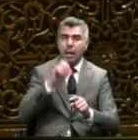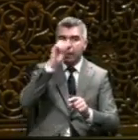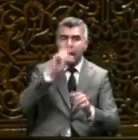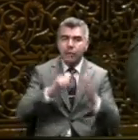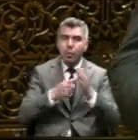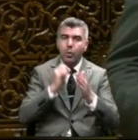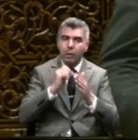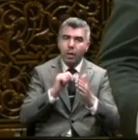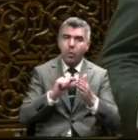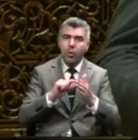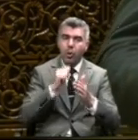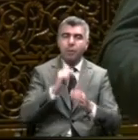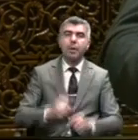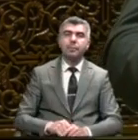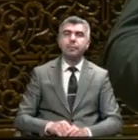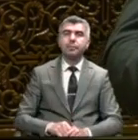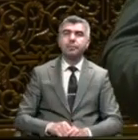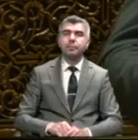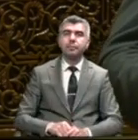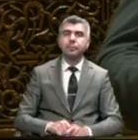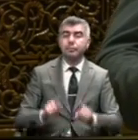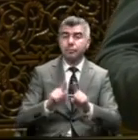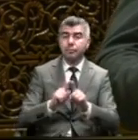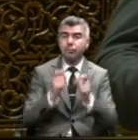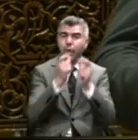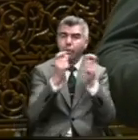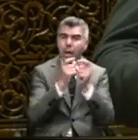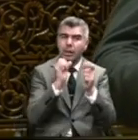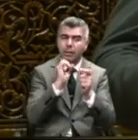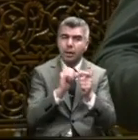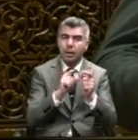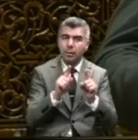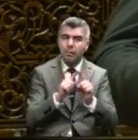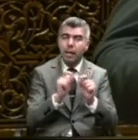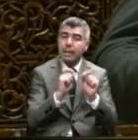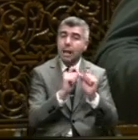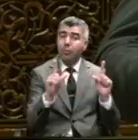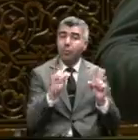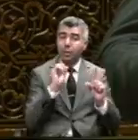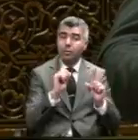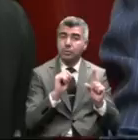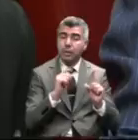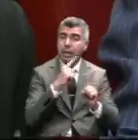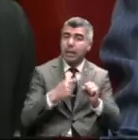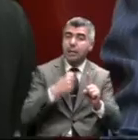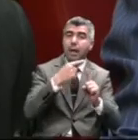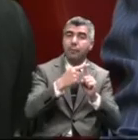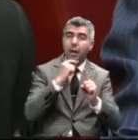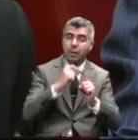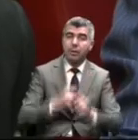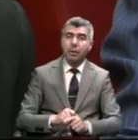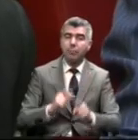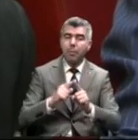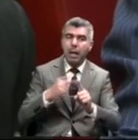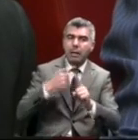والماء الصالح للشرب بغينا السيد الوزير هاد المقاولات العموميه تكون كانودج ذو قيمه مضافه عوضه